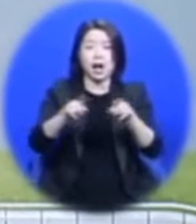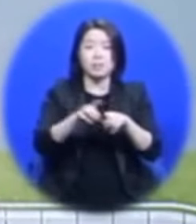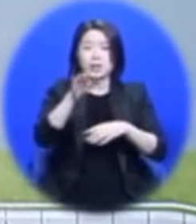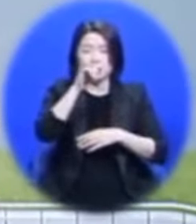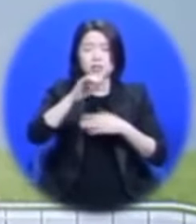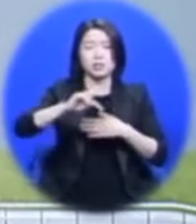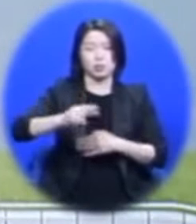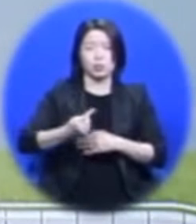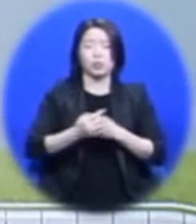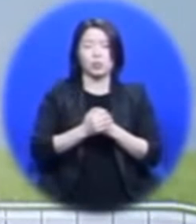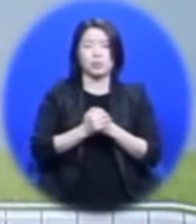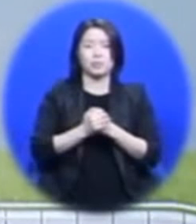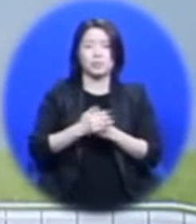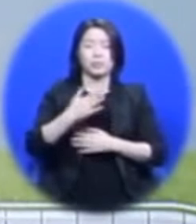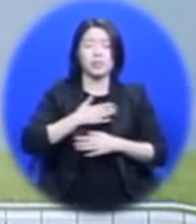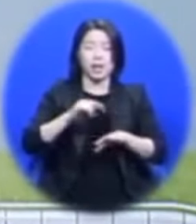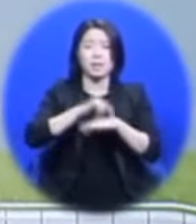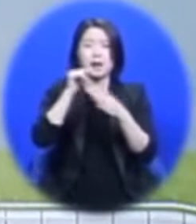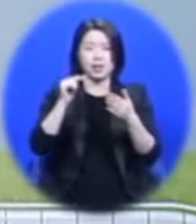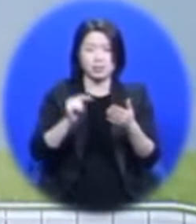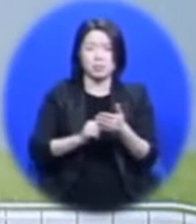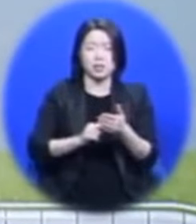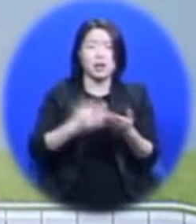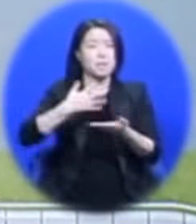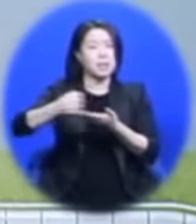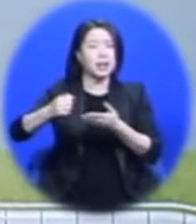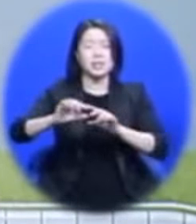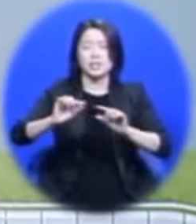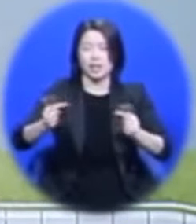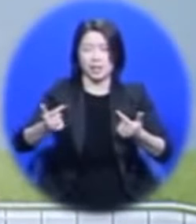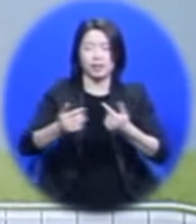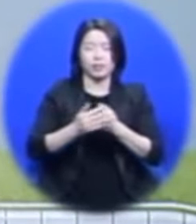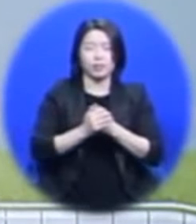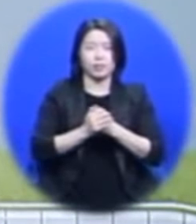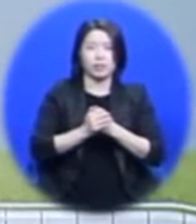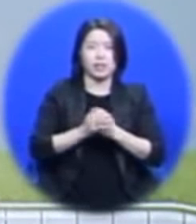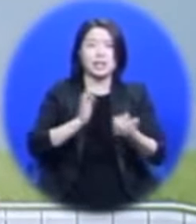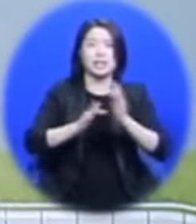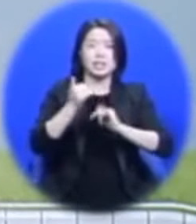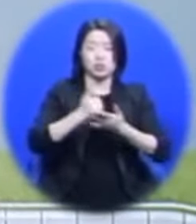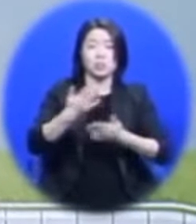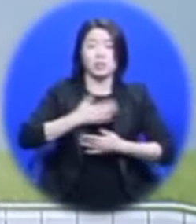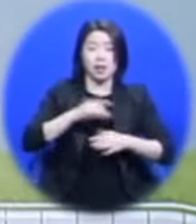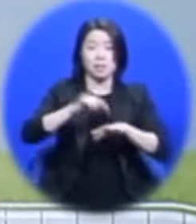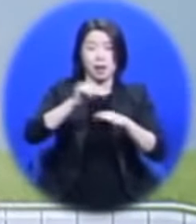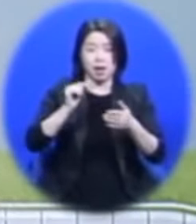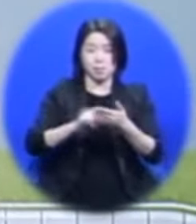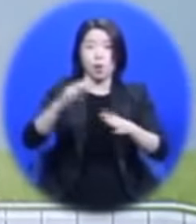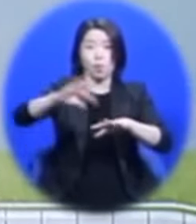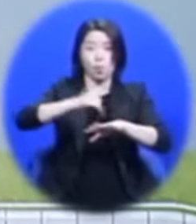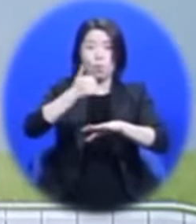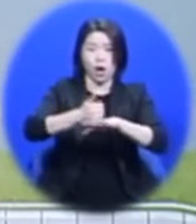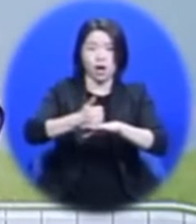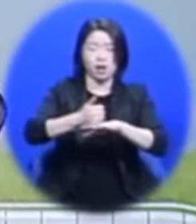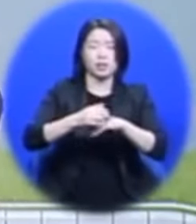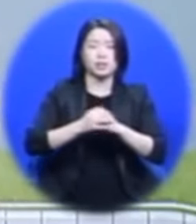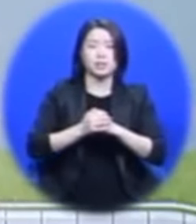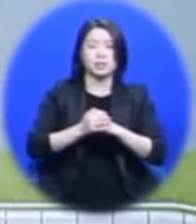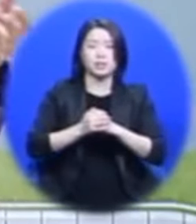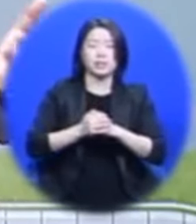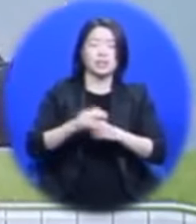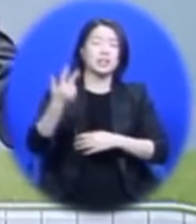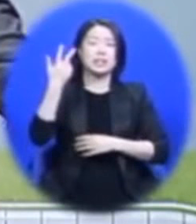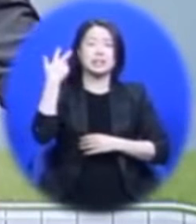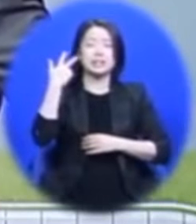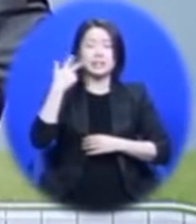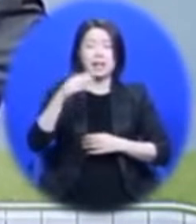있어도 내 마음이 뺏기지 않습니다. 예수님이 내 마음의 왕이시니까. 지난